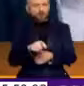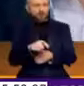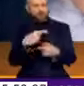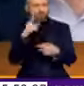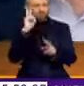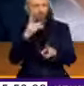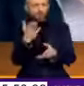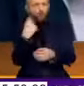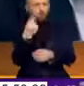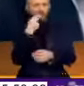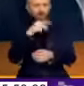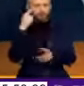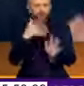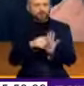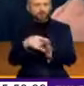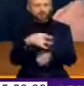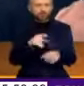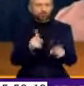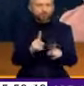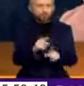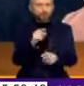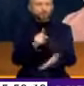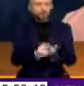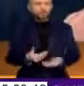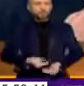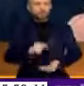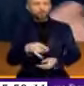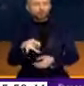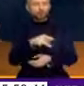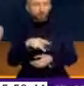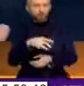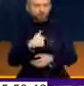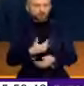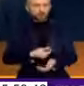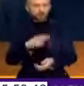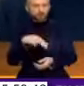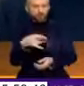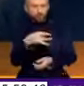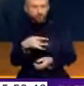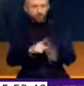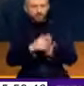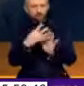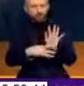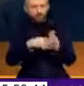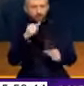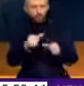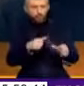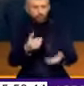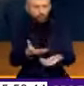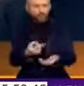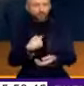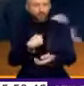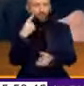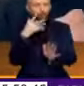якої області, краще розуміє, що в цьому районі. Та він має прожити в тому районі. От я живу в Деснянському районі з 99-го року. І